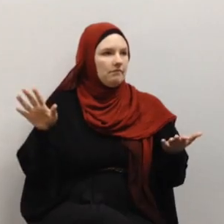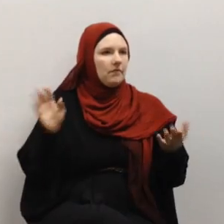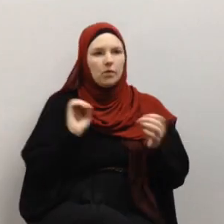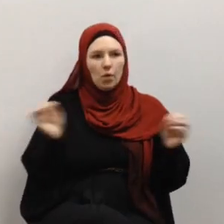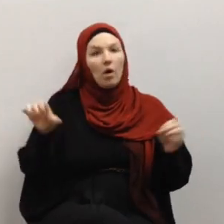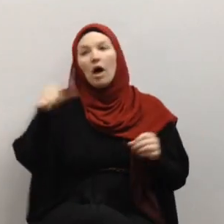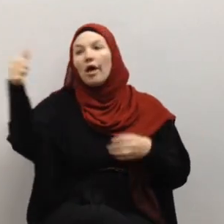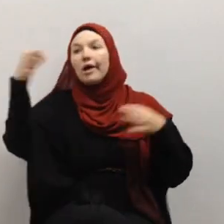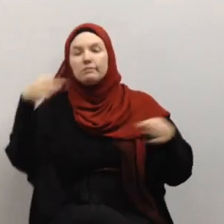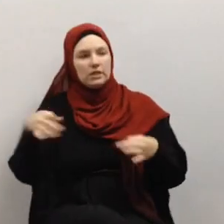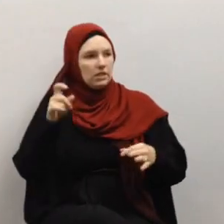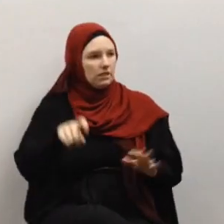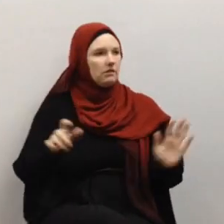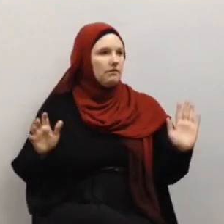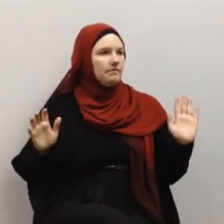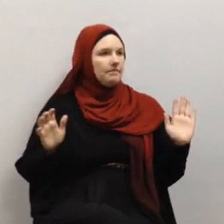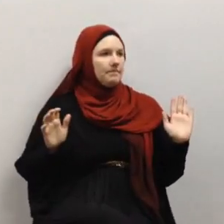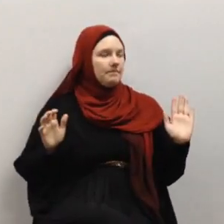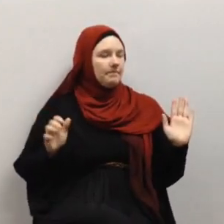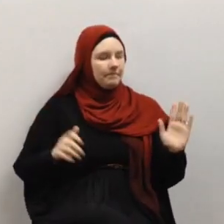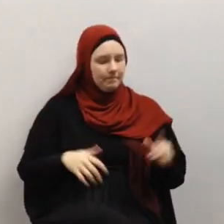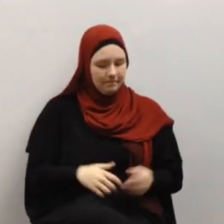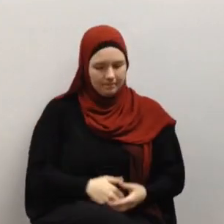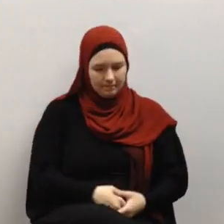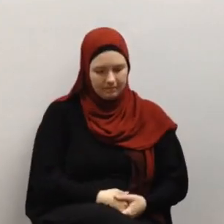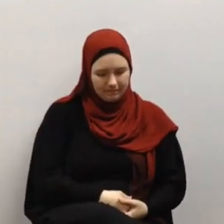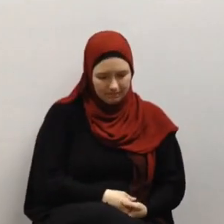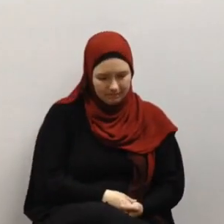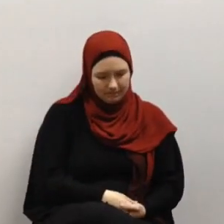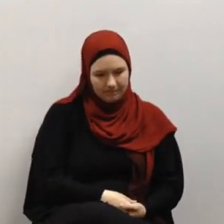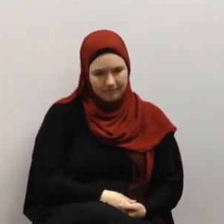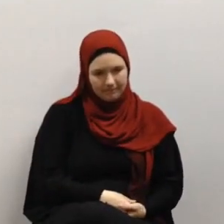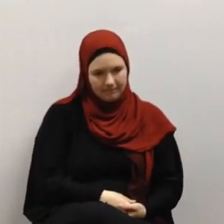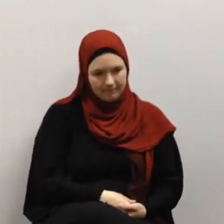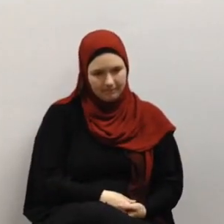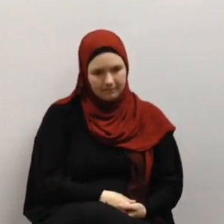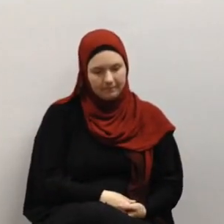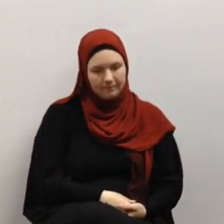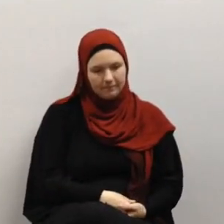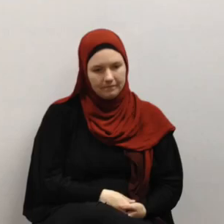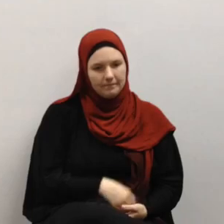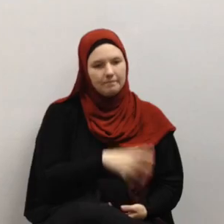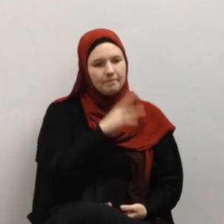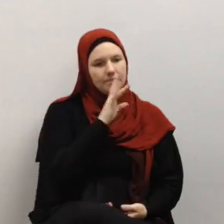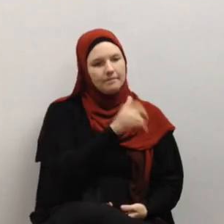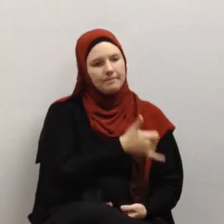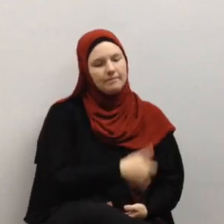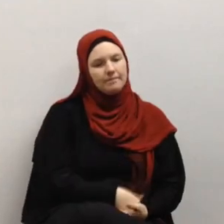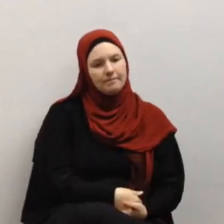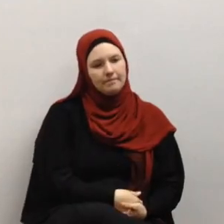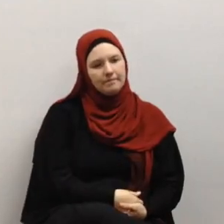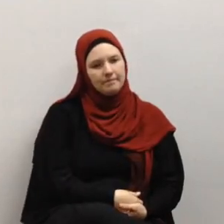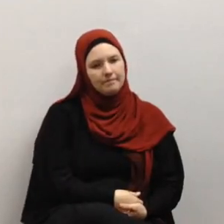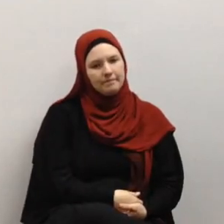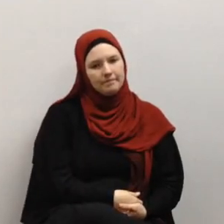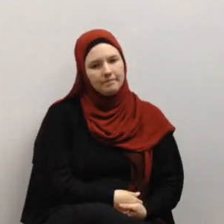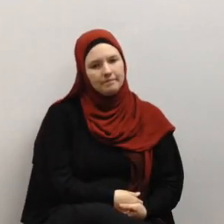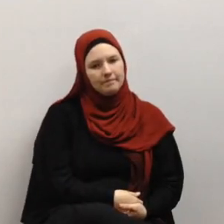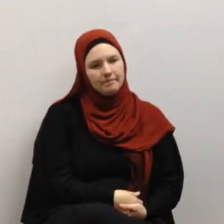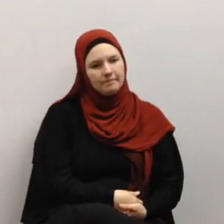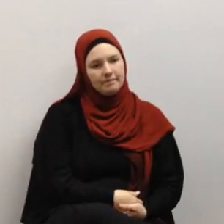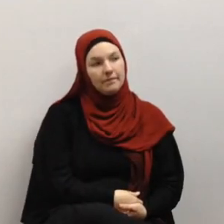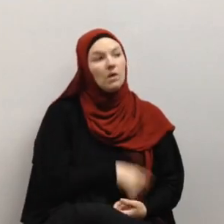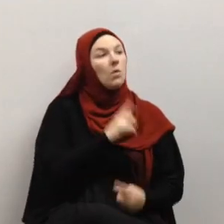وَإِذَا دُعُوا إِلَى اللَّهِ وَرَسُولِهِ لِيَحْكُمَ بَيْنَهُمْ إِذَا فَرِيقٌ مِّنْهُمْ مُعْرِضُونَ. When they are invited to